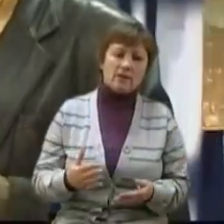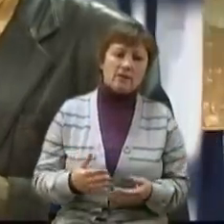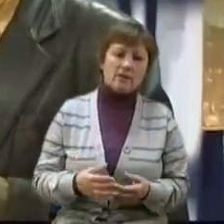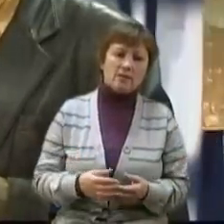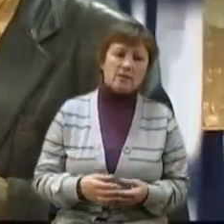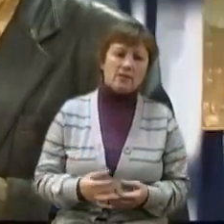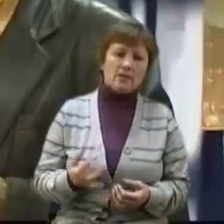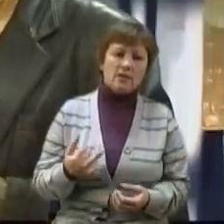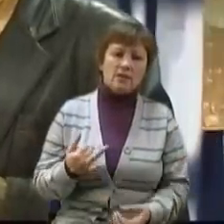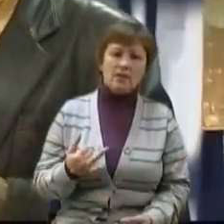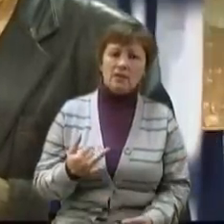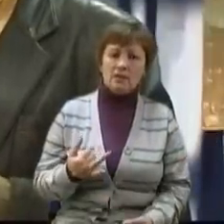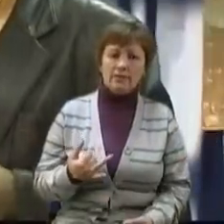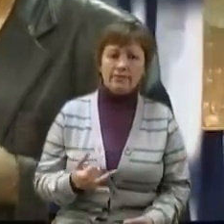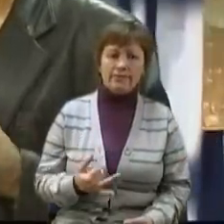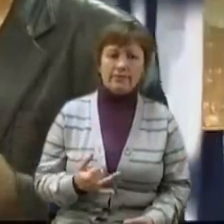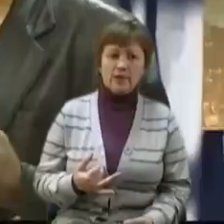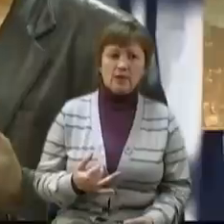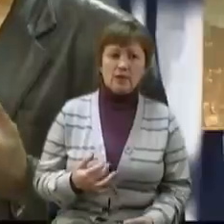и